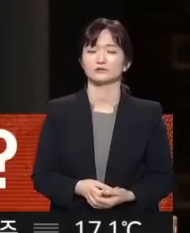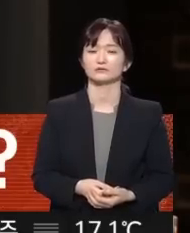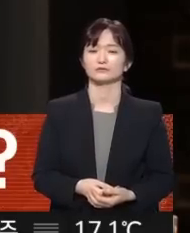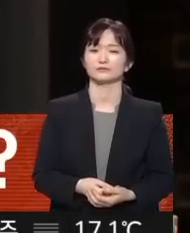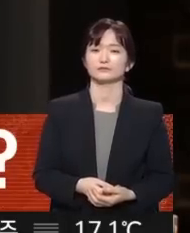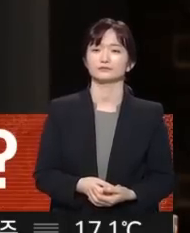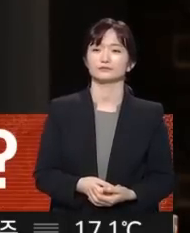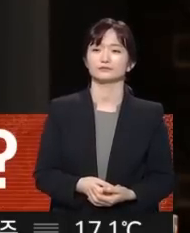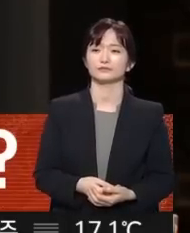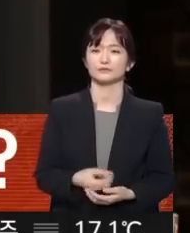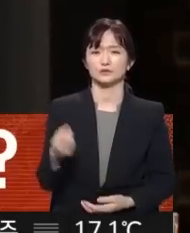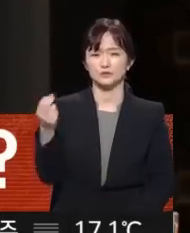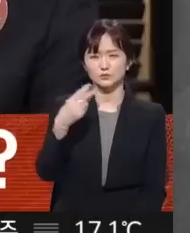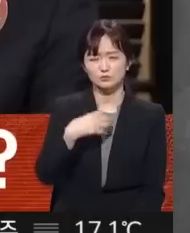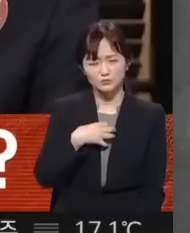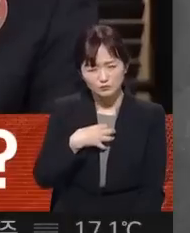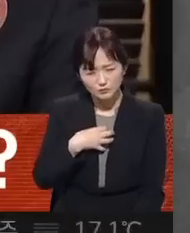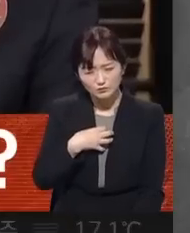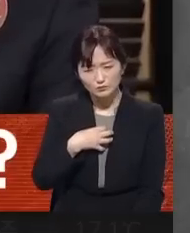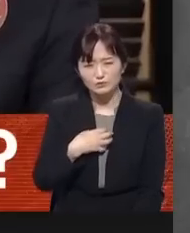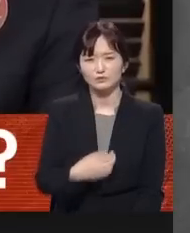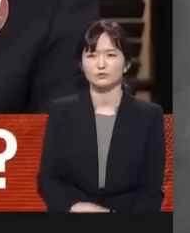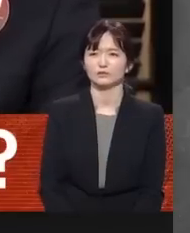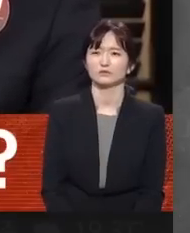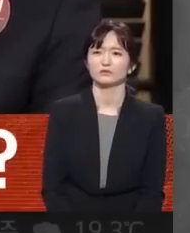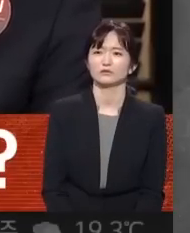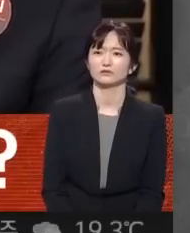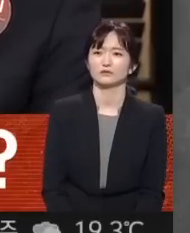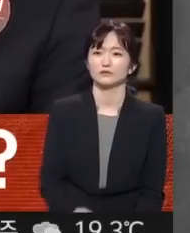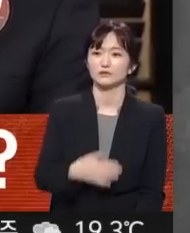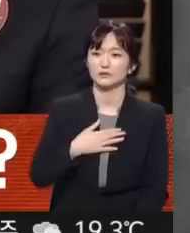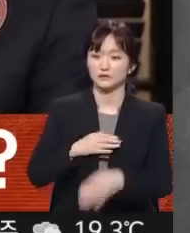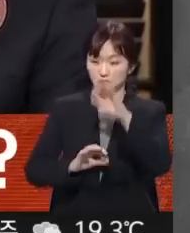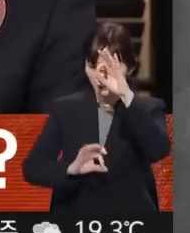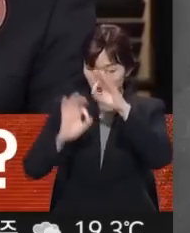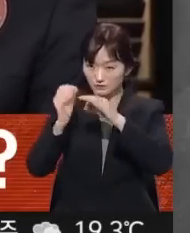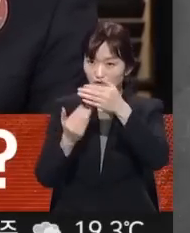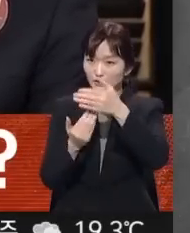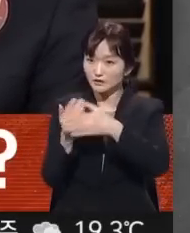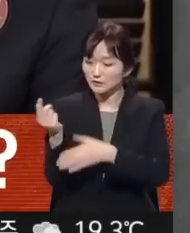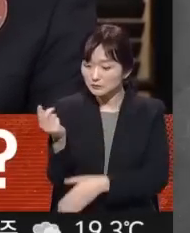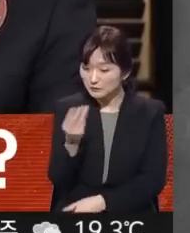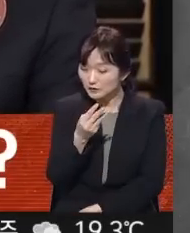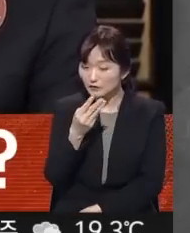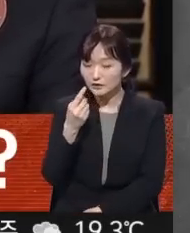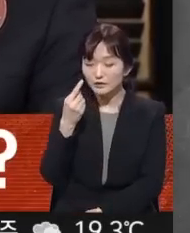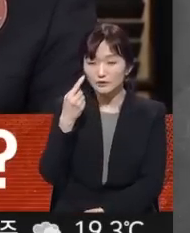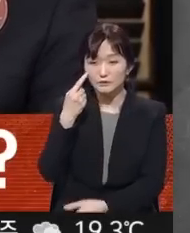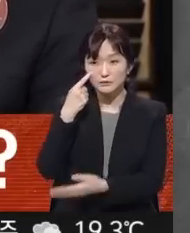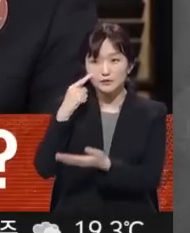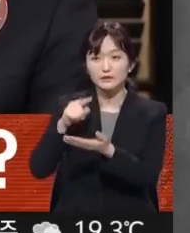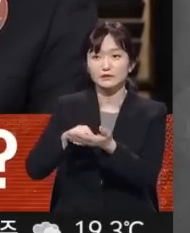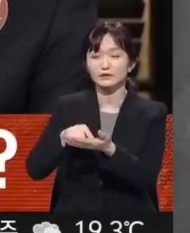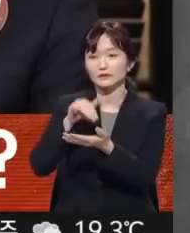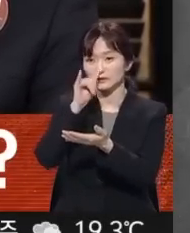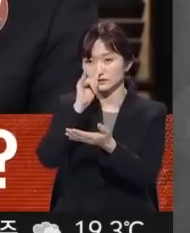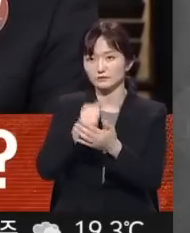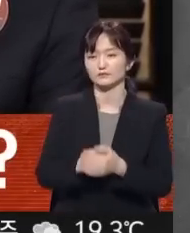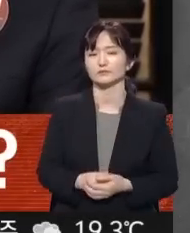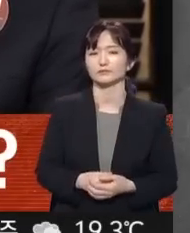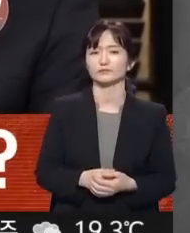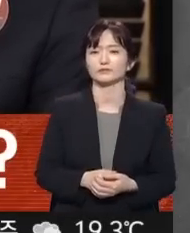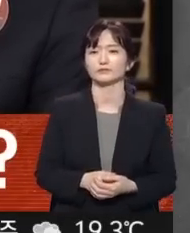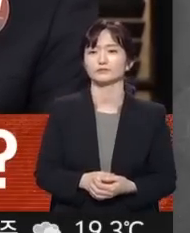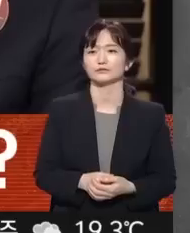또 하나 걱정되는 것이 저도 이런 사건들 몇 개를 본 기억에 나는데 일관되게